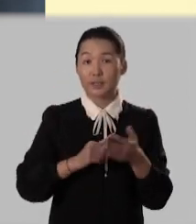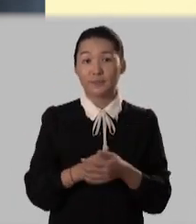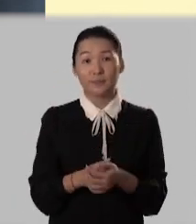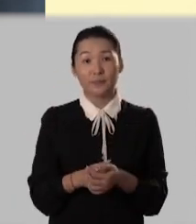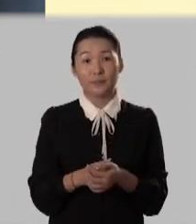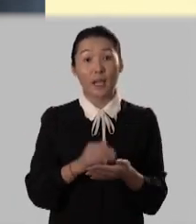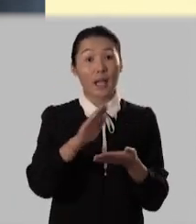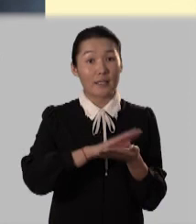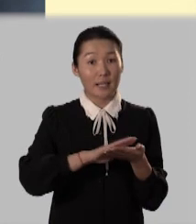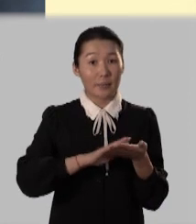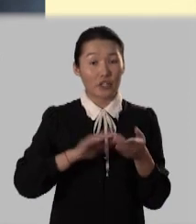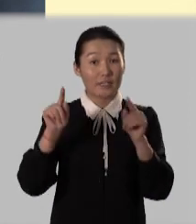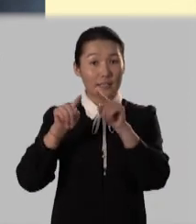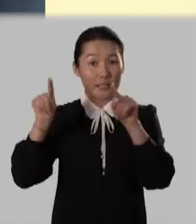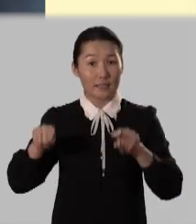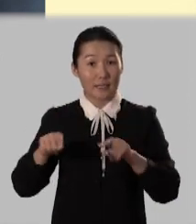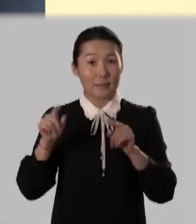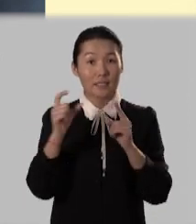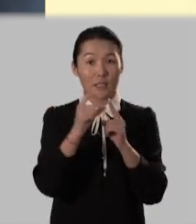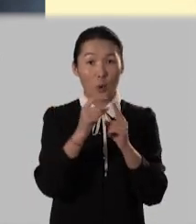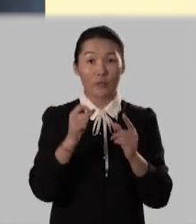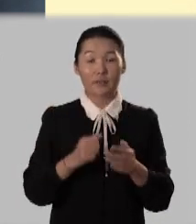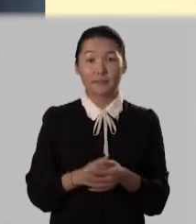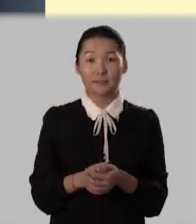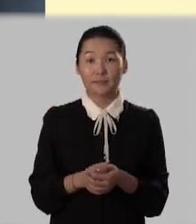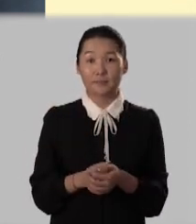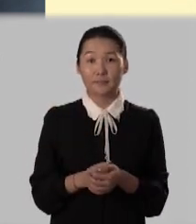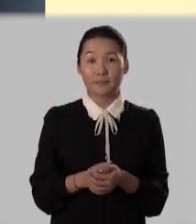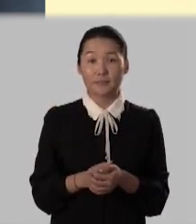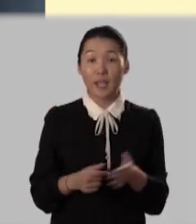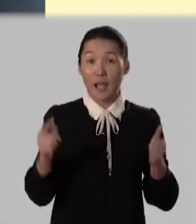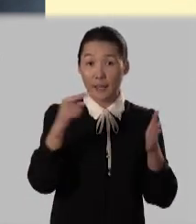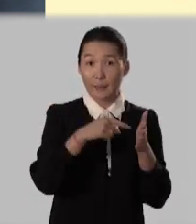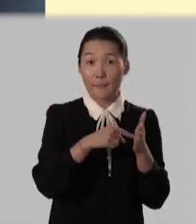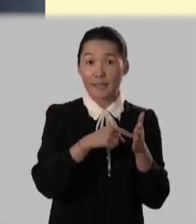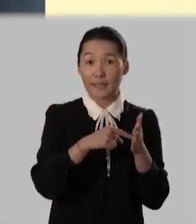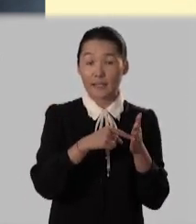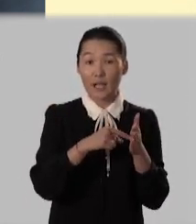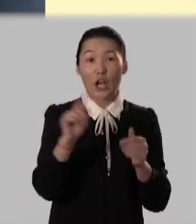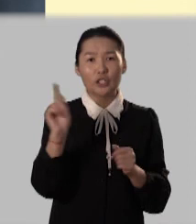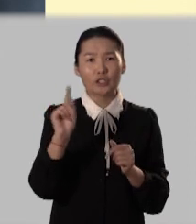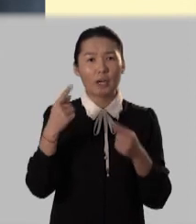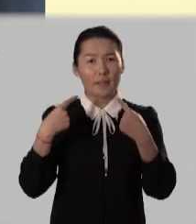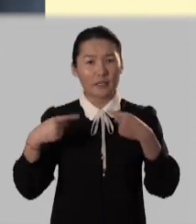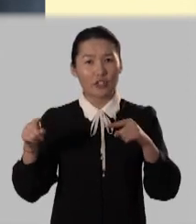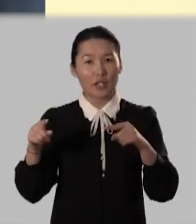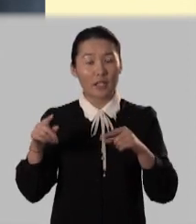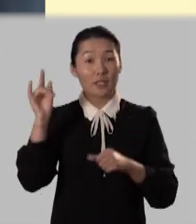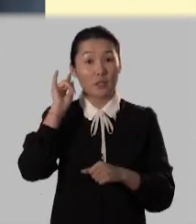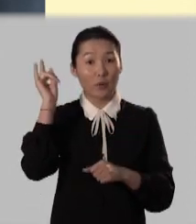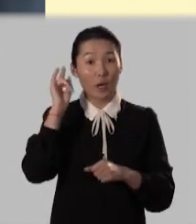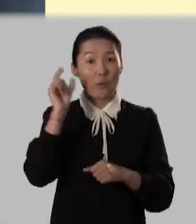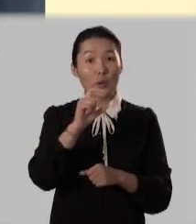запишите транскрипции слов отметьте чем различается звуковой и